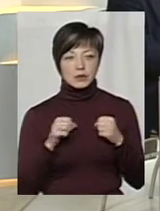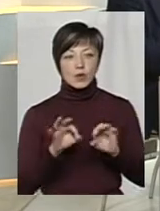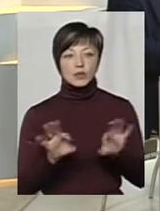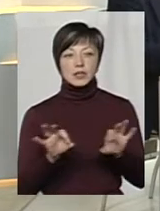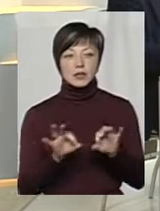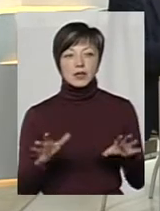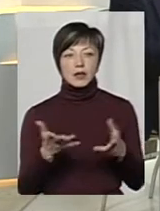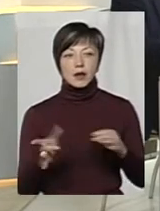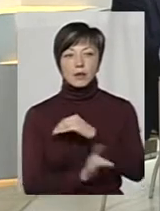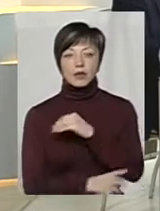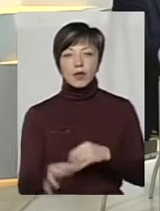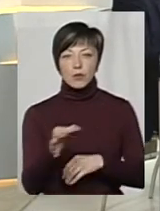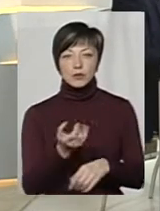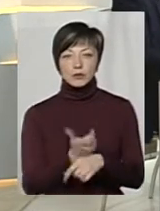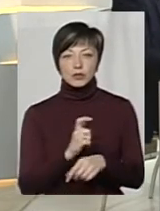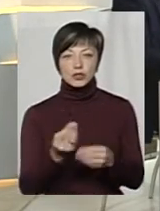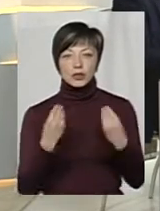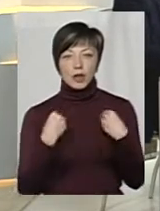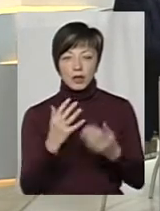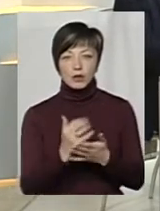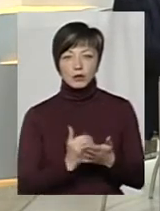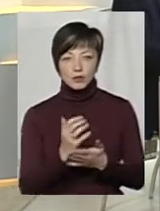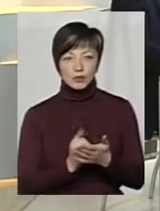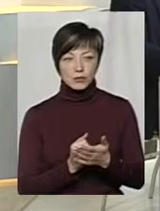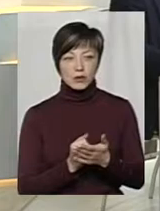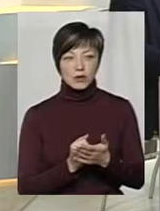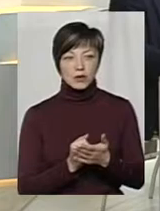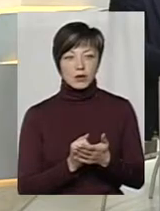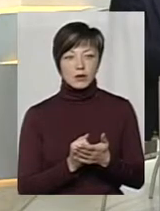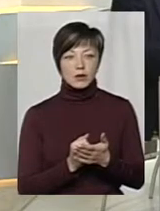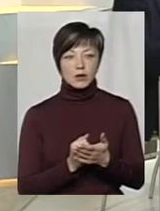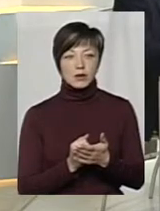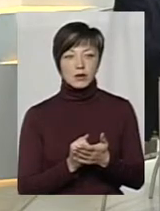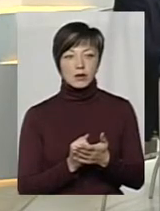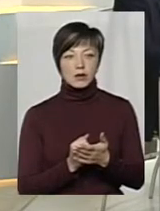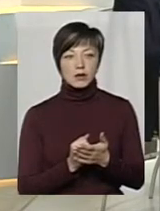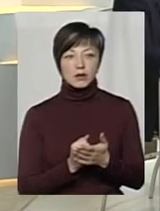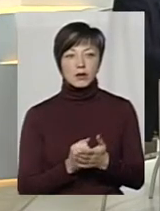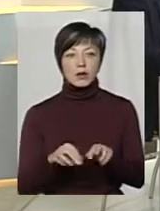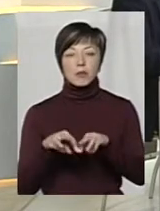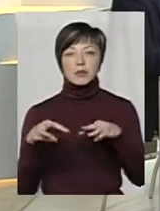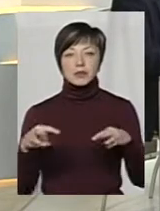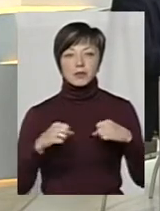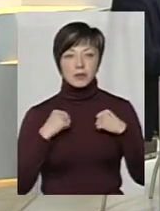розказати, яка бідна область, що більше дали ресурсу. Він намагався вивести мене на чисту